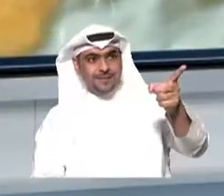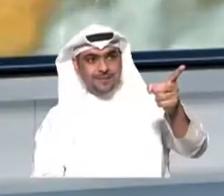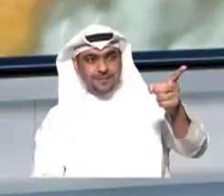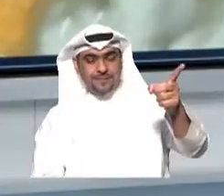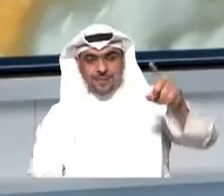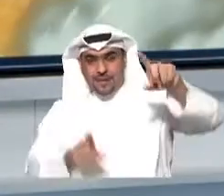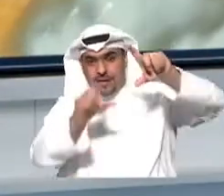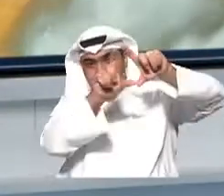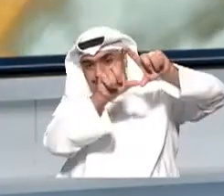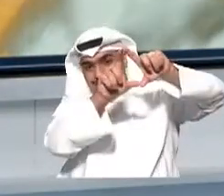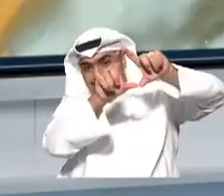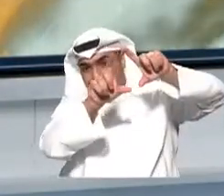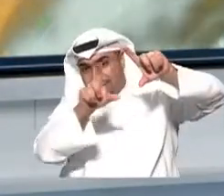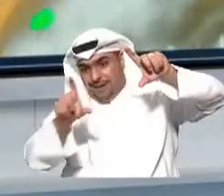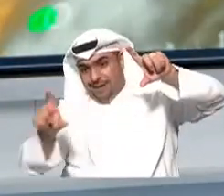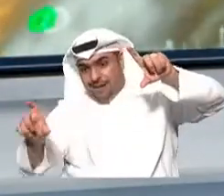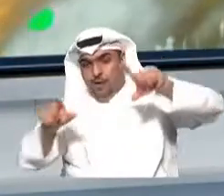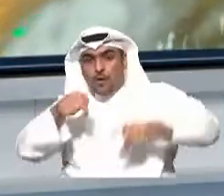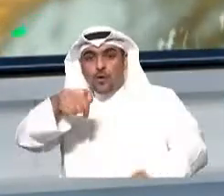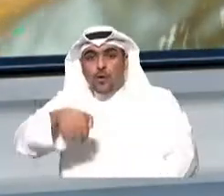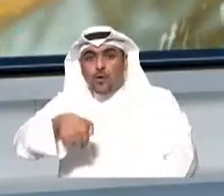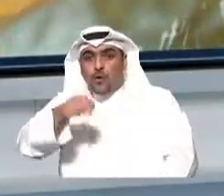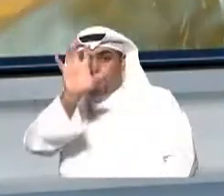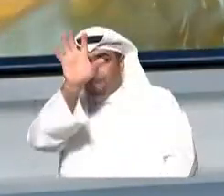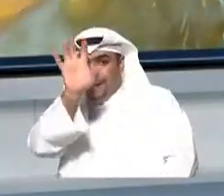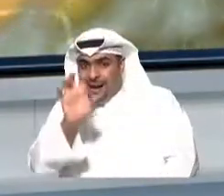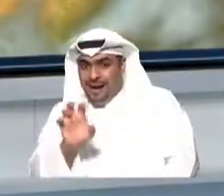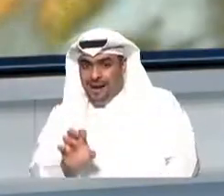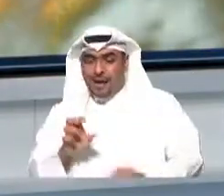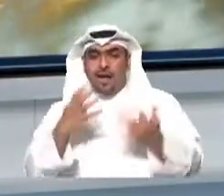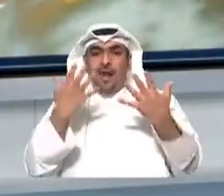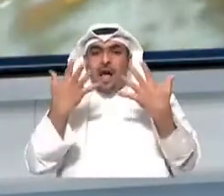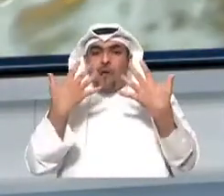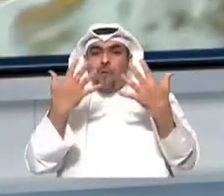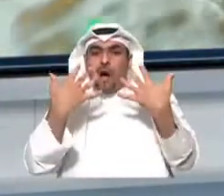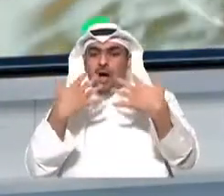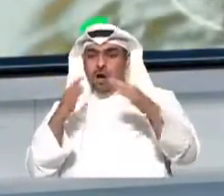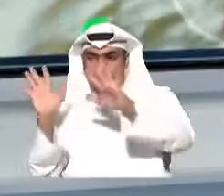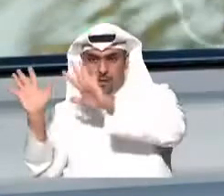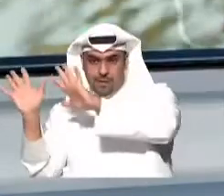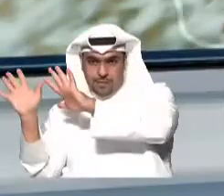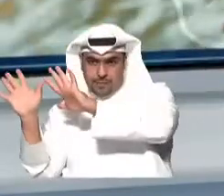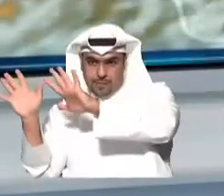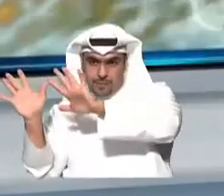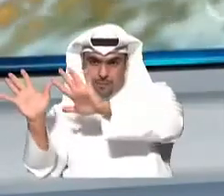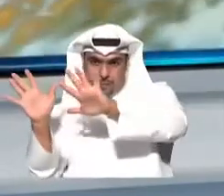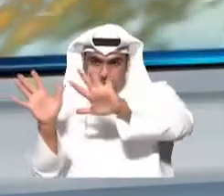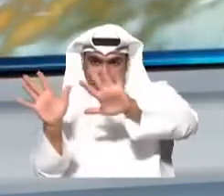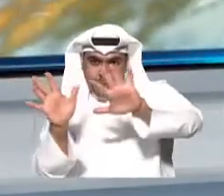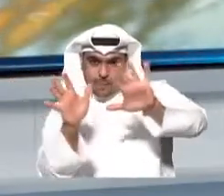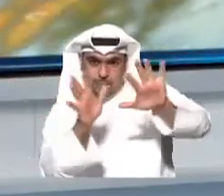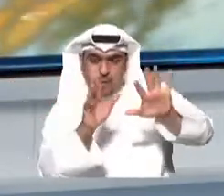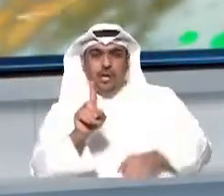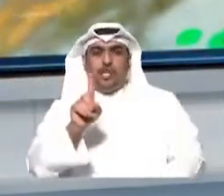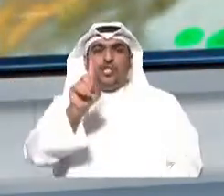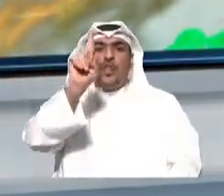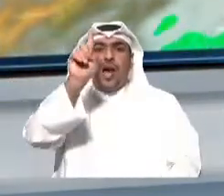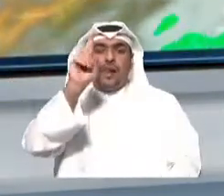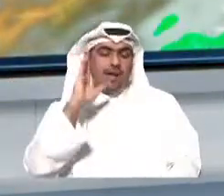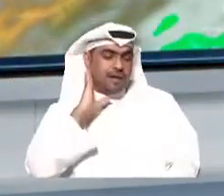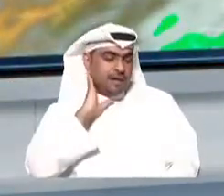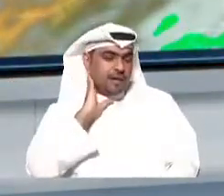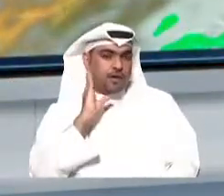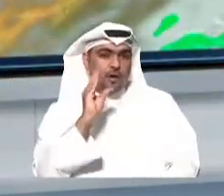هذه الليلة راح يسيطر علينا ويحول الرياح إلى رياح شمالية إلى شمالية غربية، توقع أنها تستمر معنا خلال